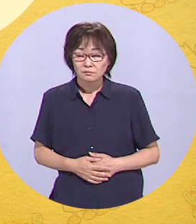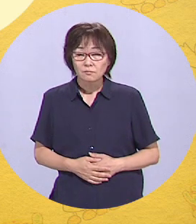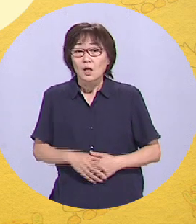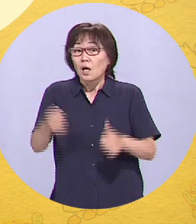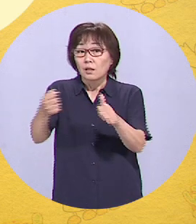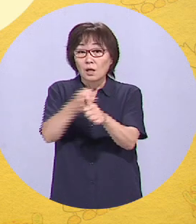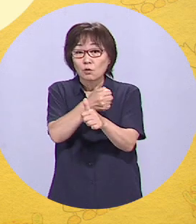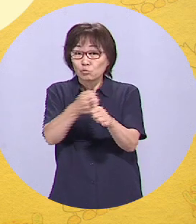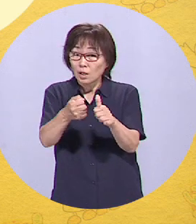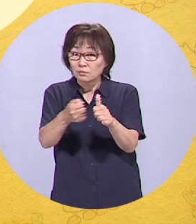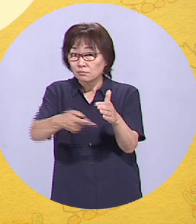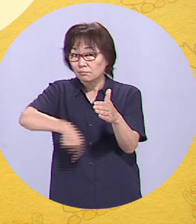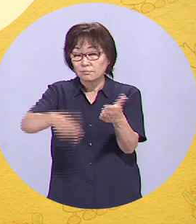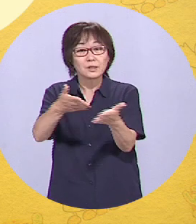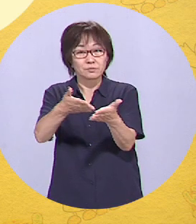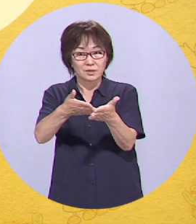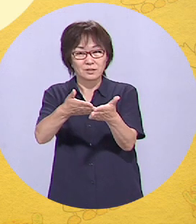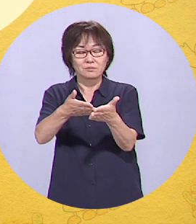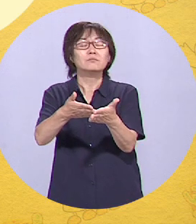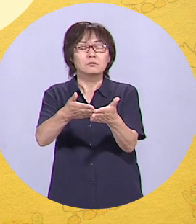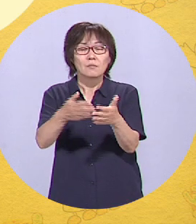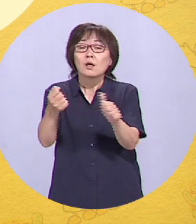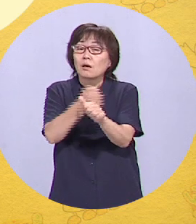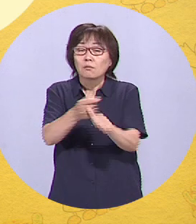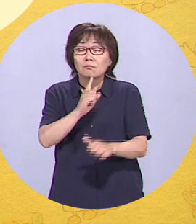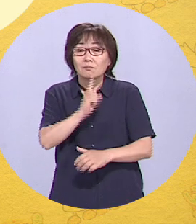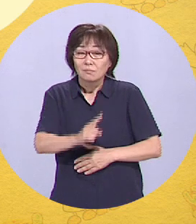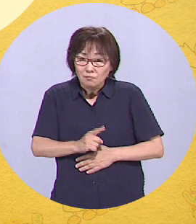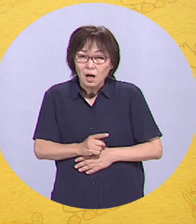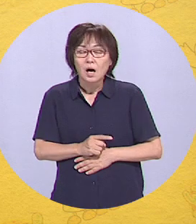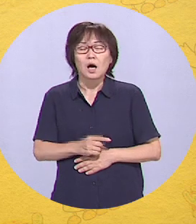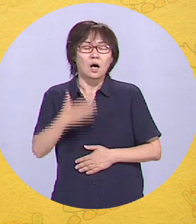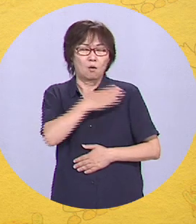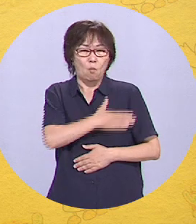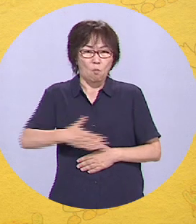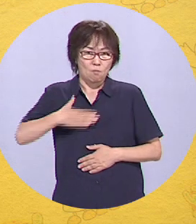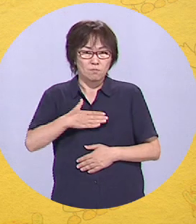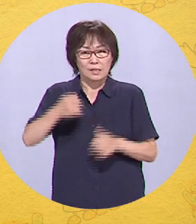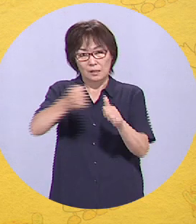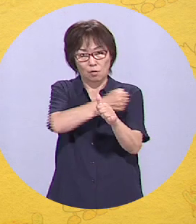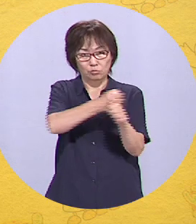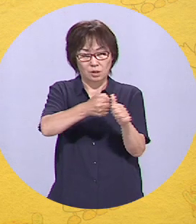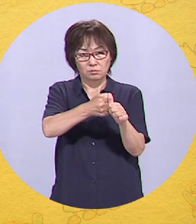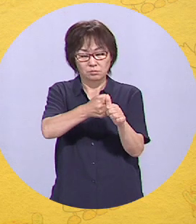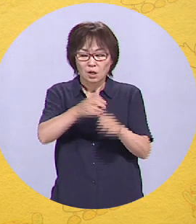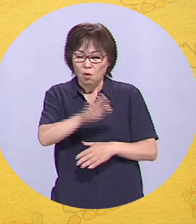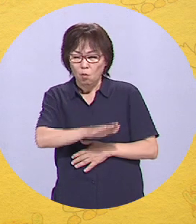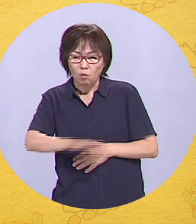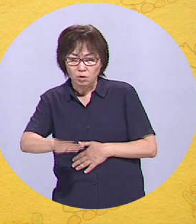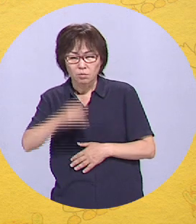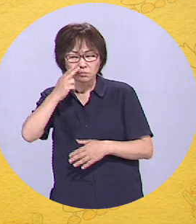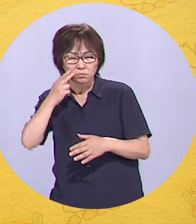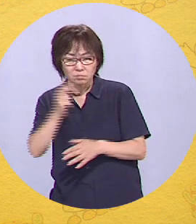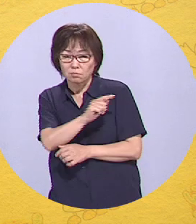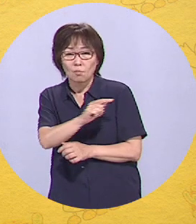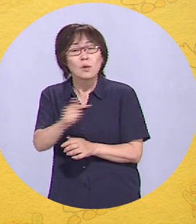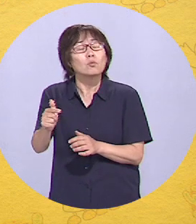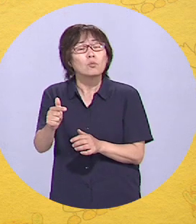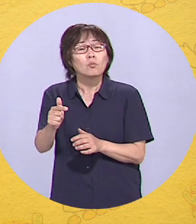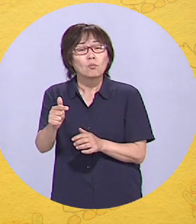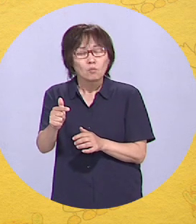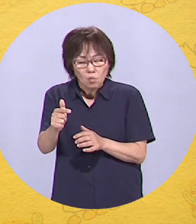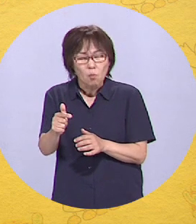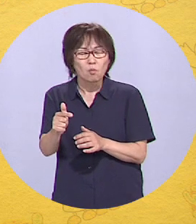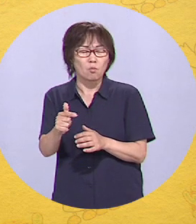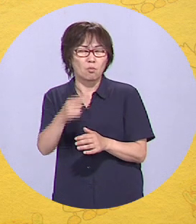待について説明します。虐待には暴力を振るう身体的虐待、子どもへの性的行為やわいせつ映像を見せるな